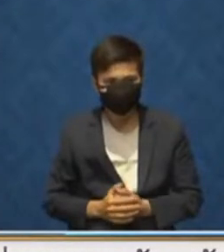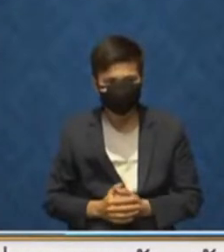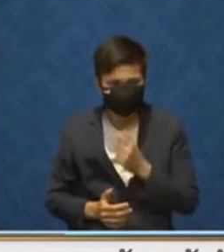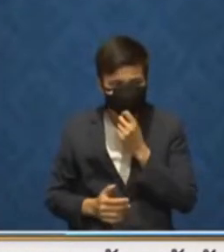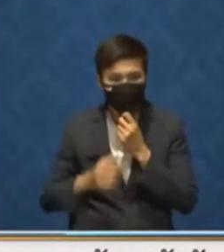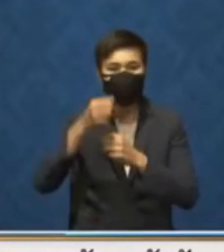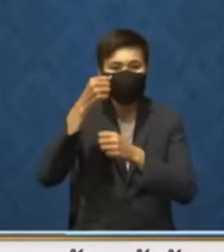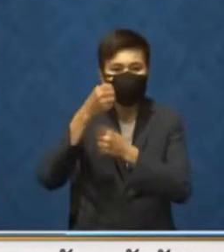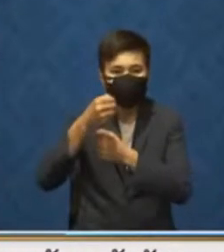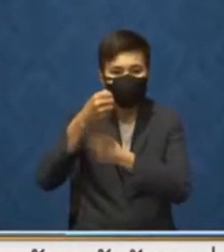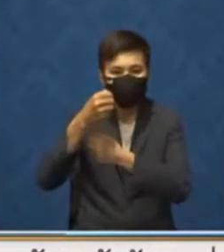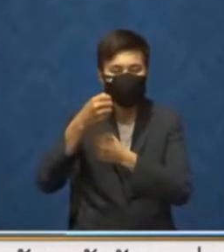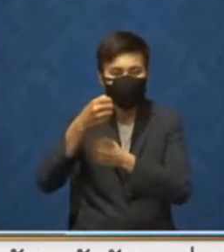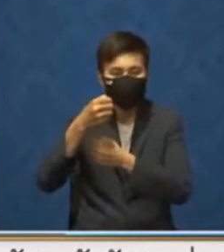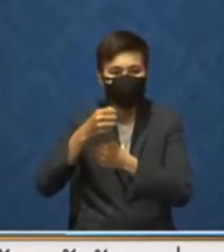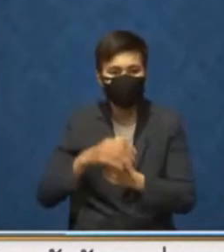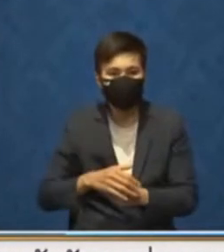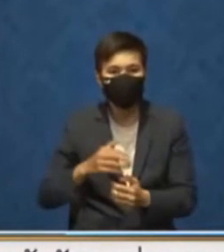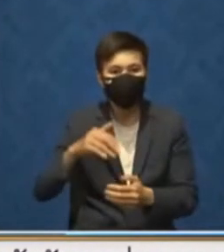โน้ท